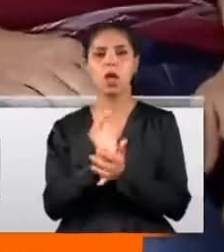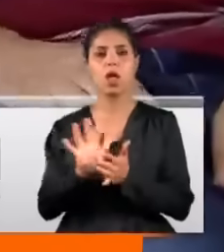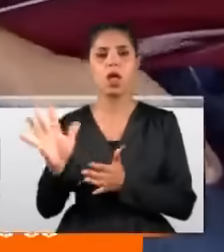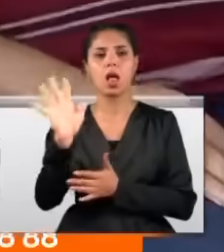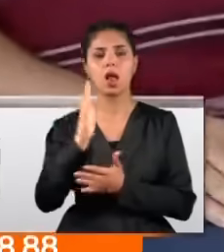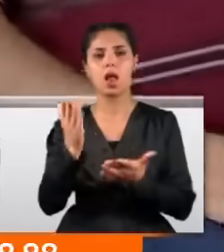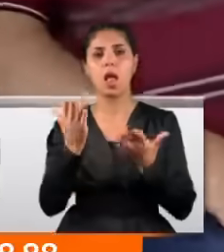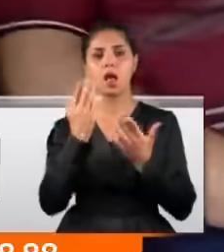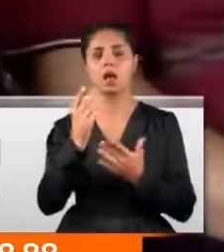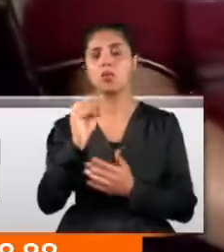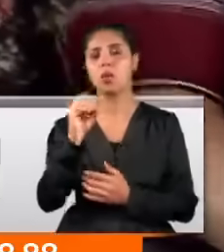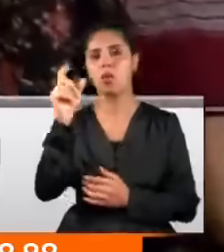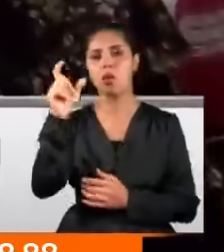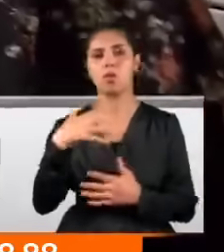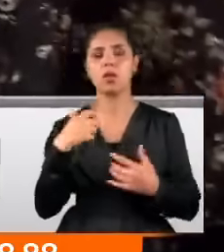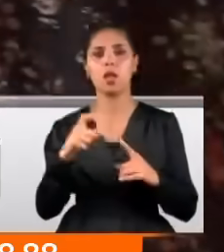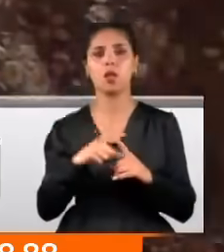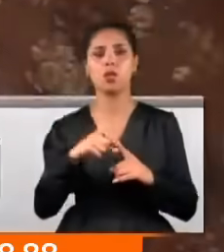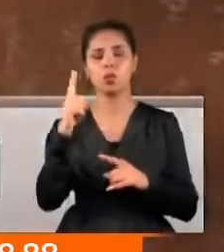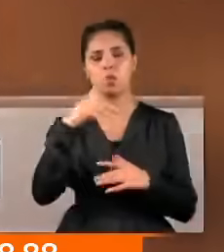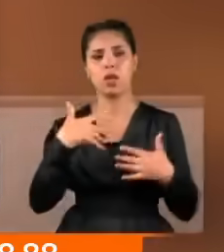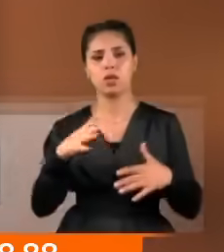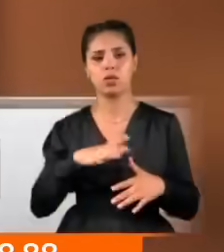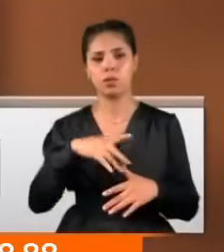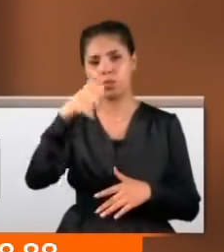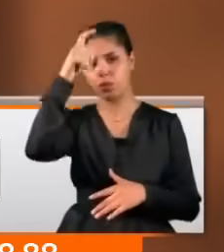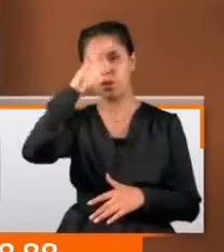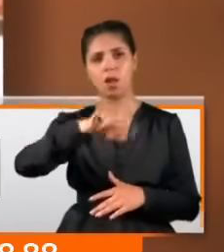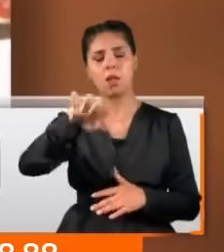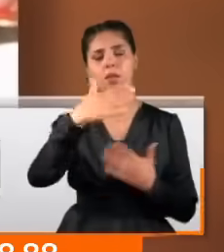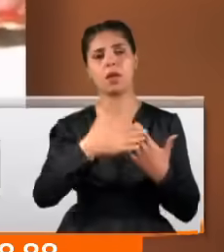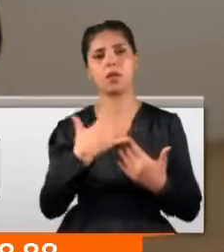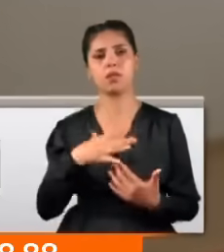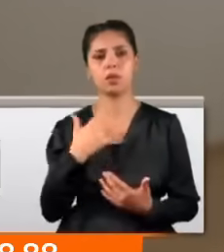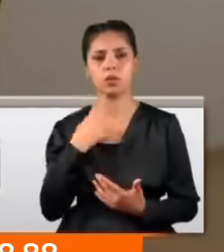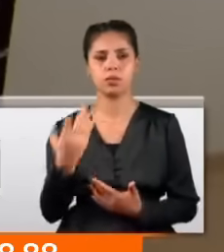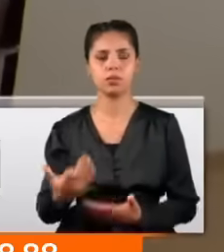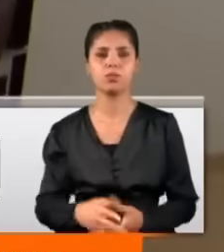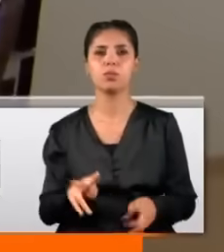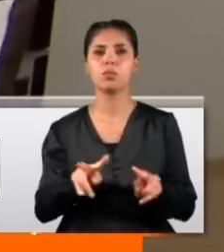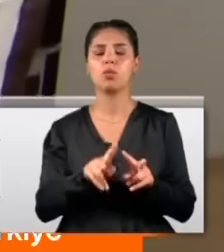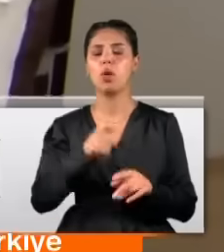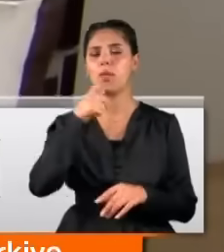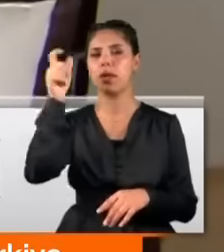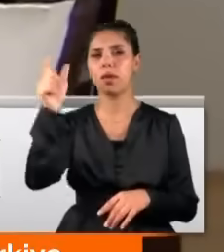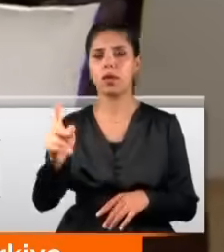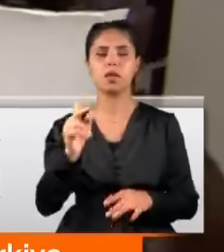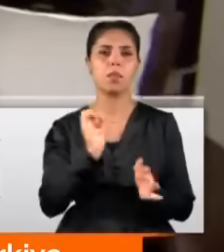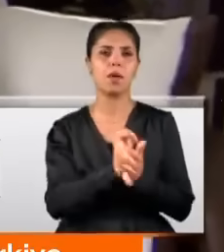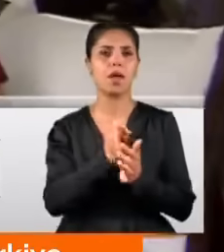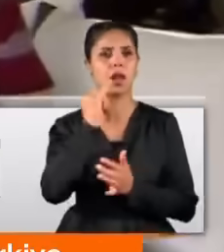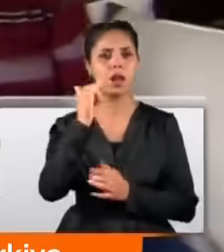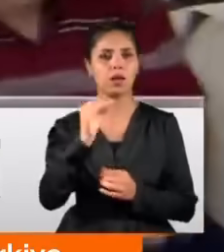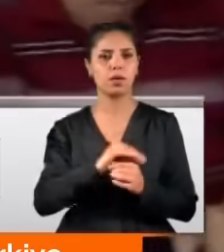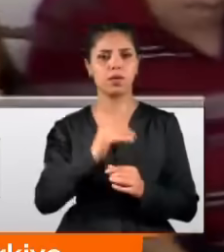ise akademisyenin sağlık durumundan endişe ediyor, Türk makamlarından yardım istiyor. Muhammed Ali Çağlar'ın ailesini